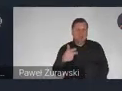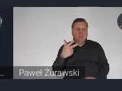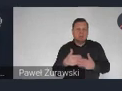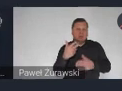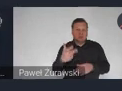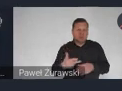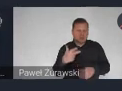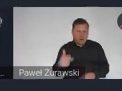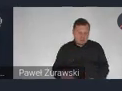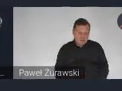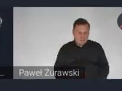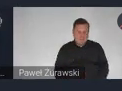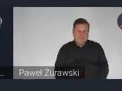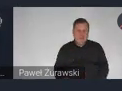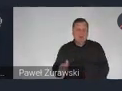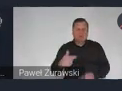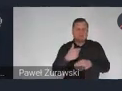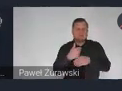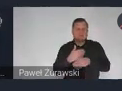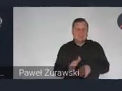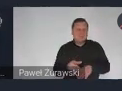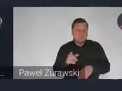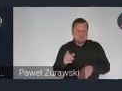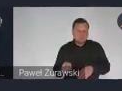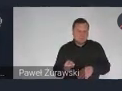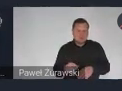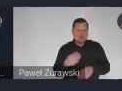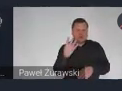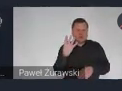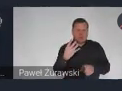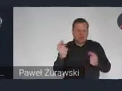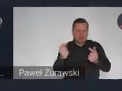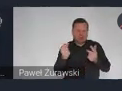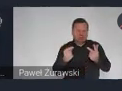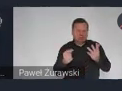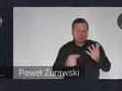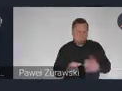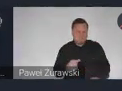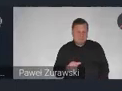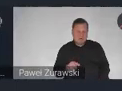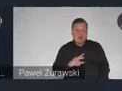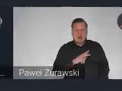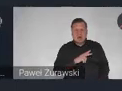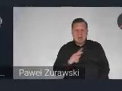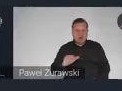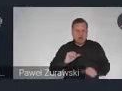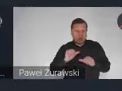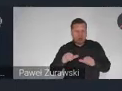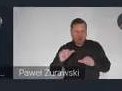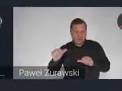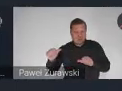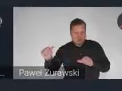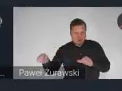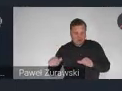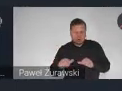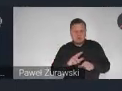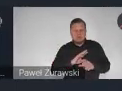lata w podziale na 4 priorytety na każdy rok dla wszystkich